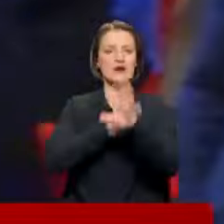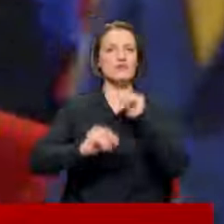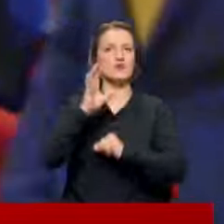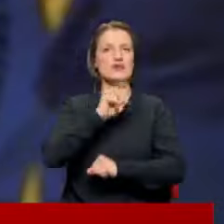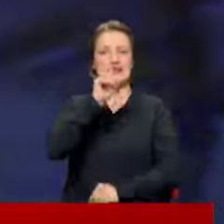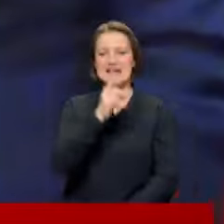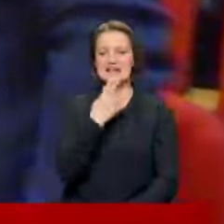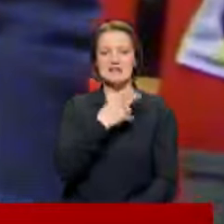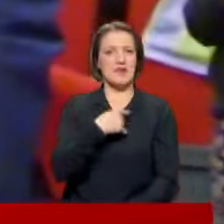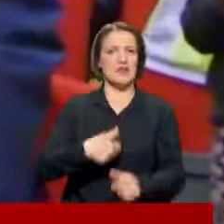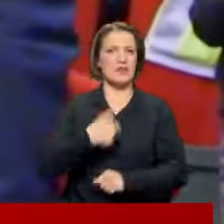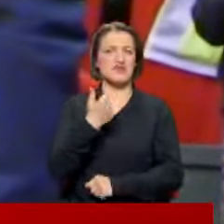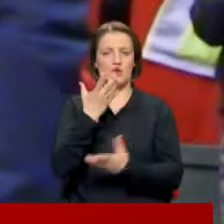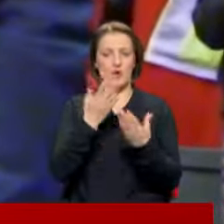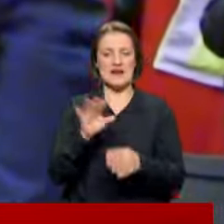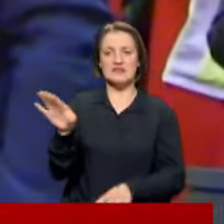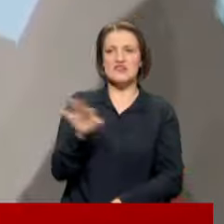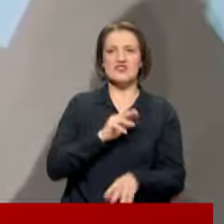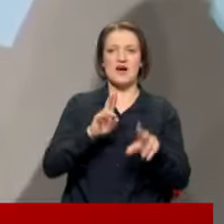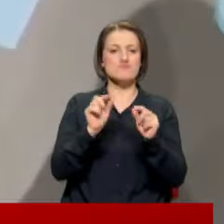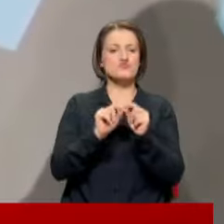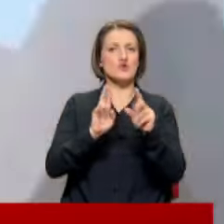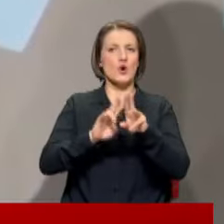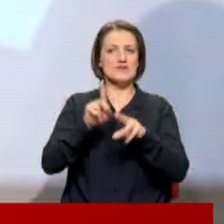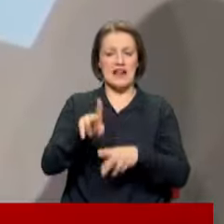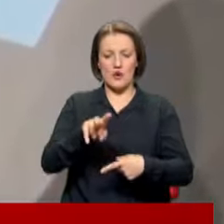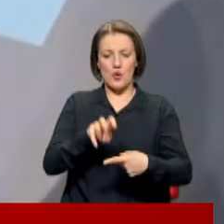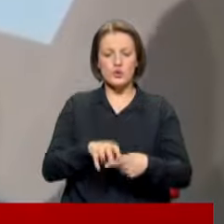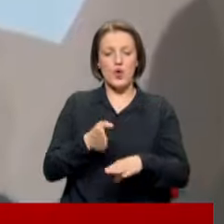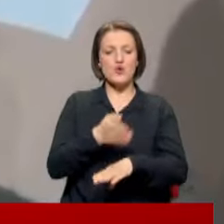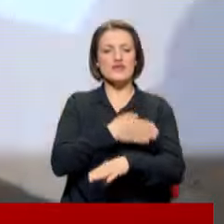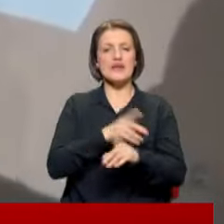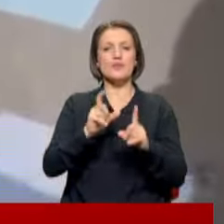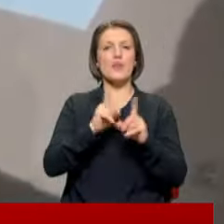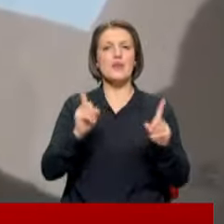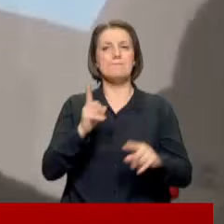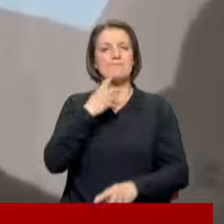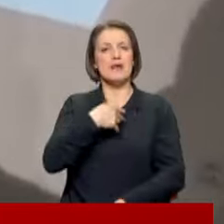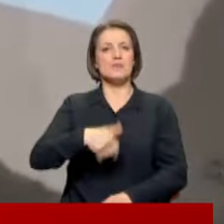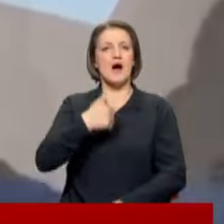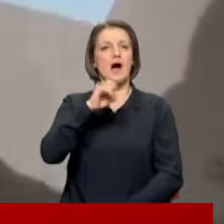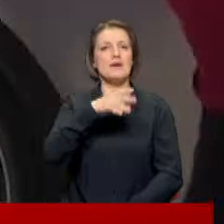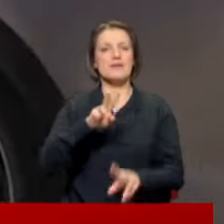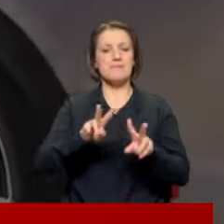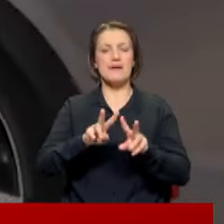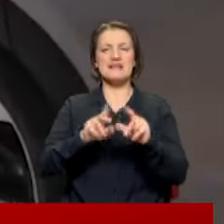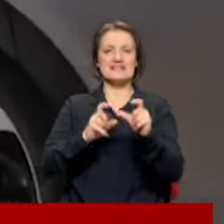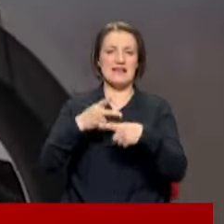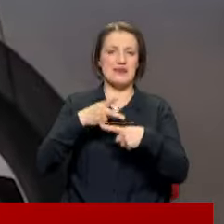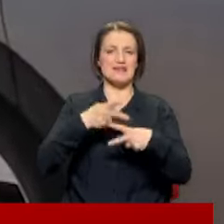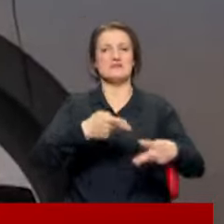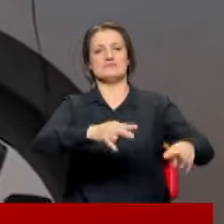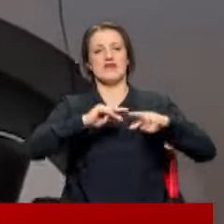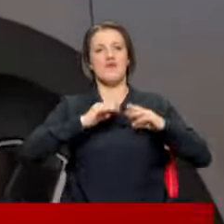Afyonkarahisar'ın ilk kadın belediye başkanı olarak seçilen Burcu Köksal, koltuğu önceki dönem belediye başkanı AK Partili Mehmet Seybek'ten